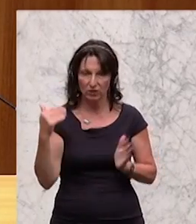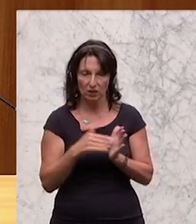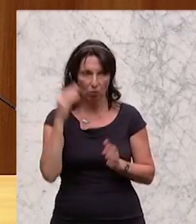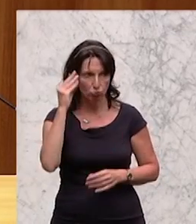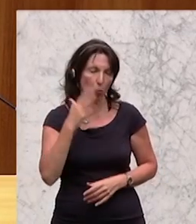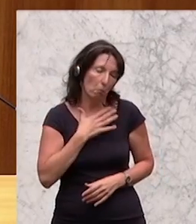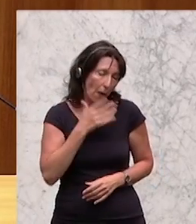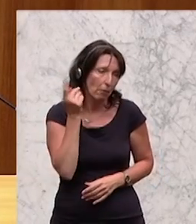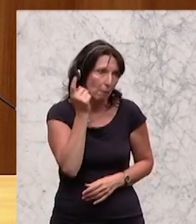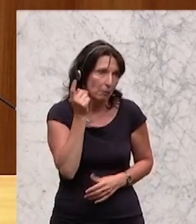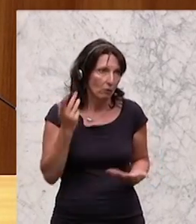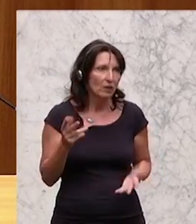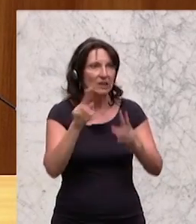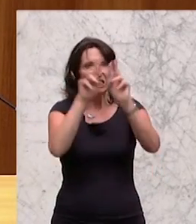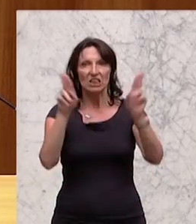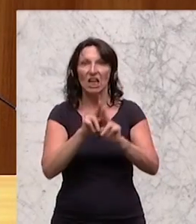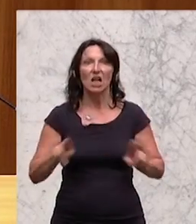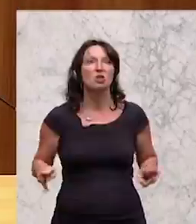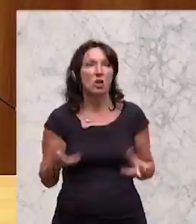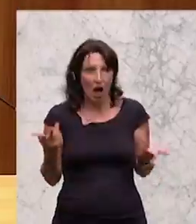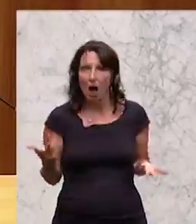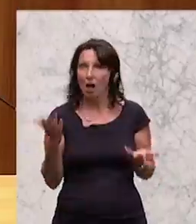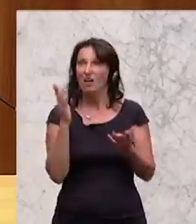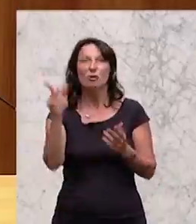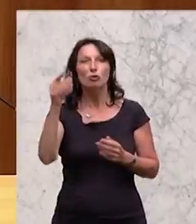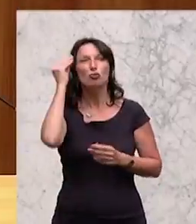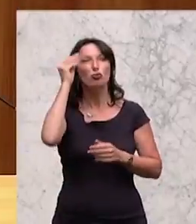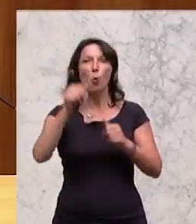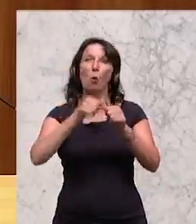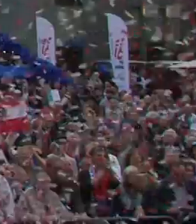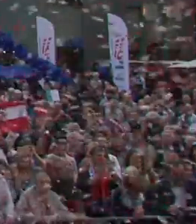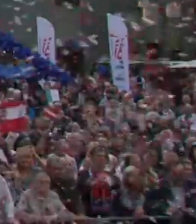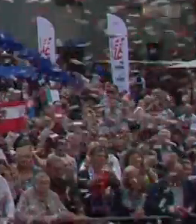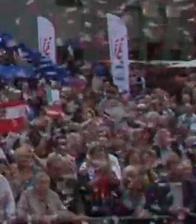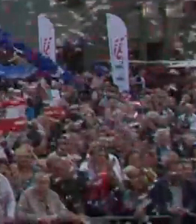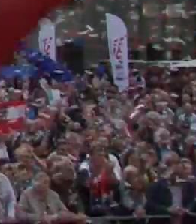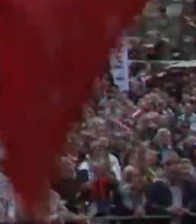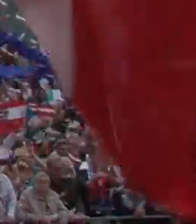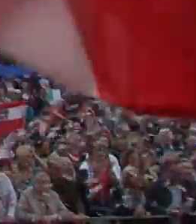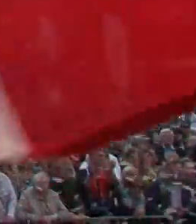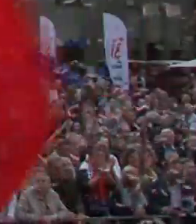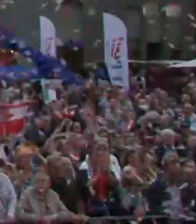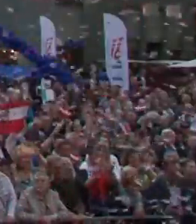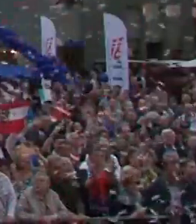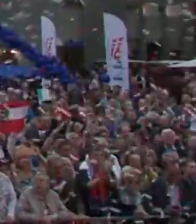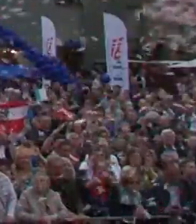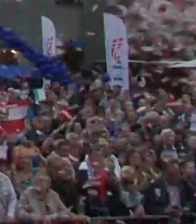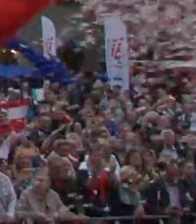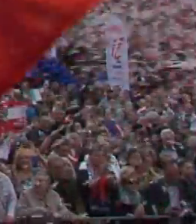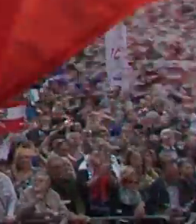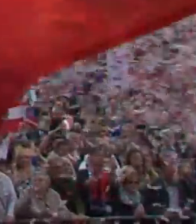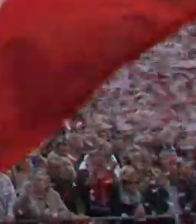meines Erachtens oder unseres Erachtens international gescheitertes Schulmodell ausprobieren müssen. Bleibt zu hoffen, dass die FPÖ nach